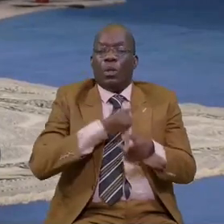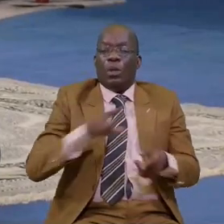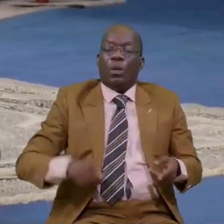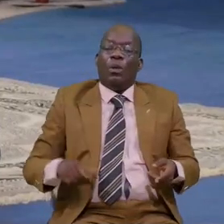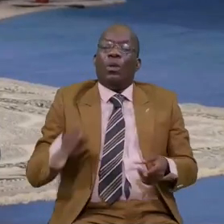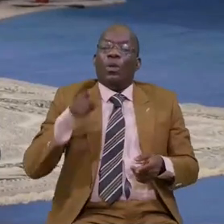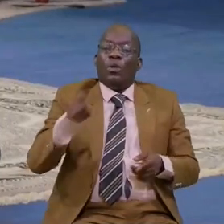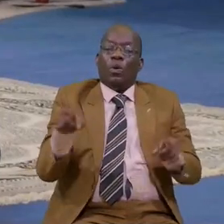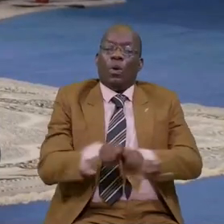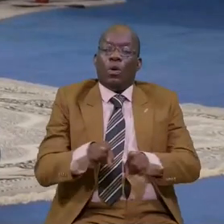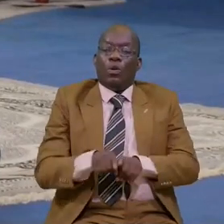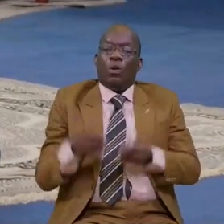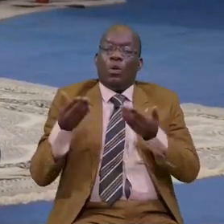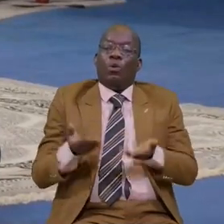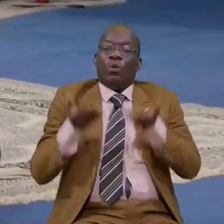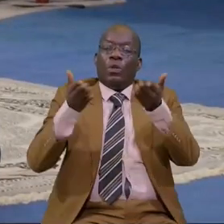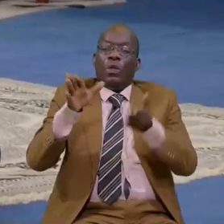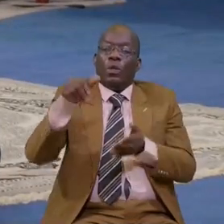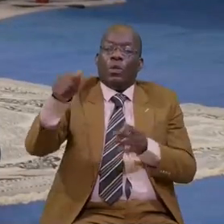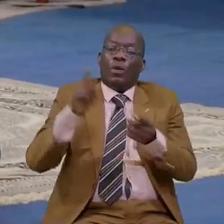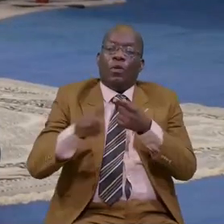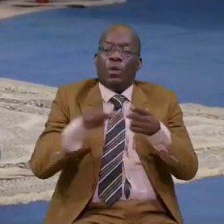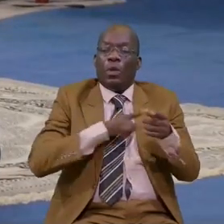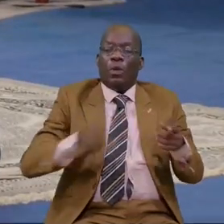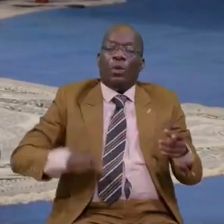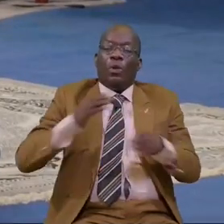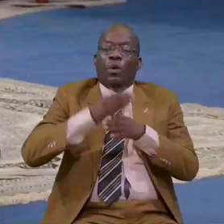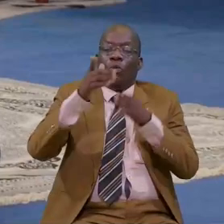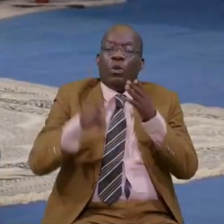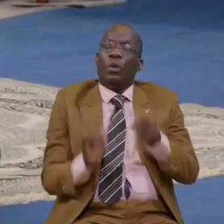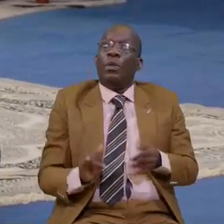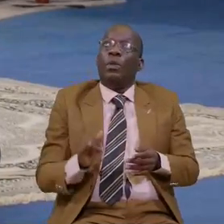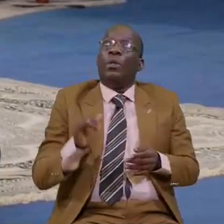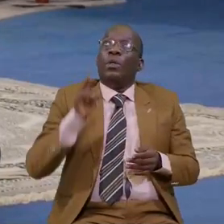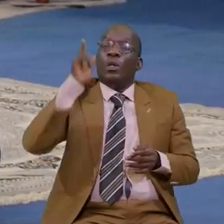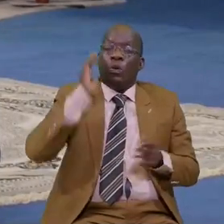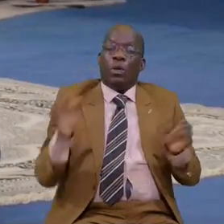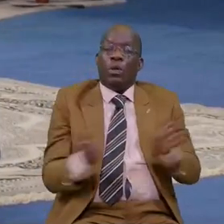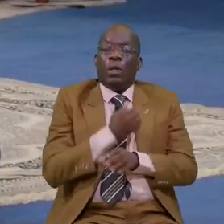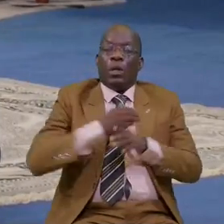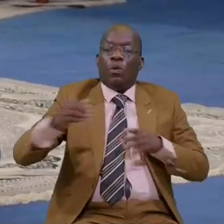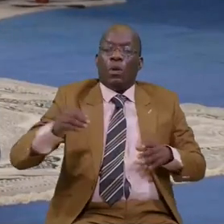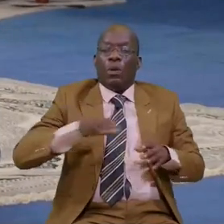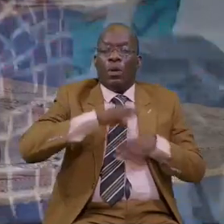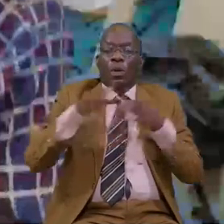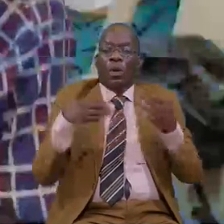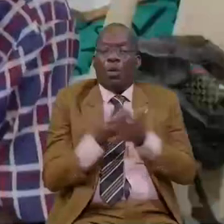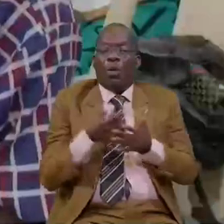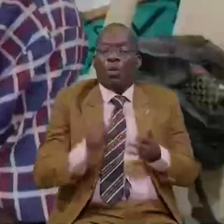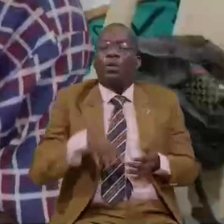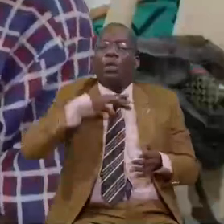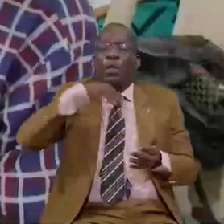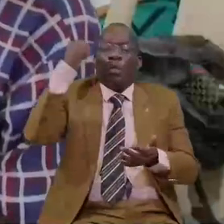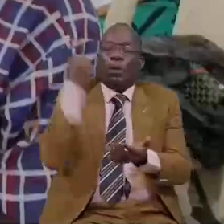te présenter au Seigneur. Et toi aussi, tu dois te présenter totalement au Seigneur. Et il